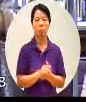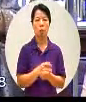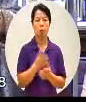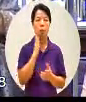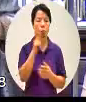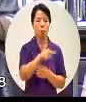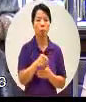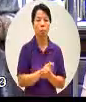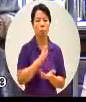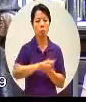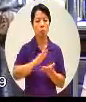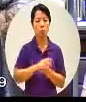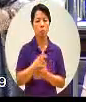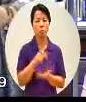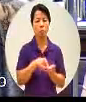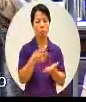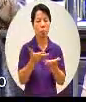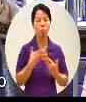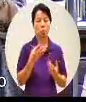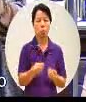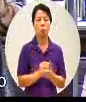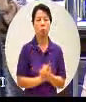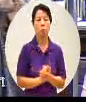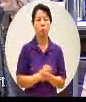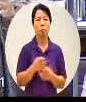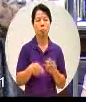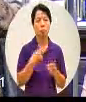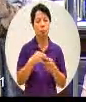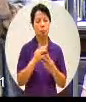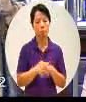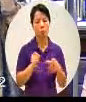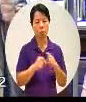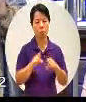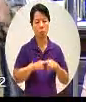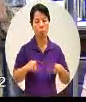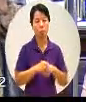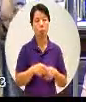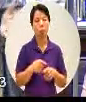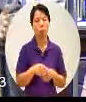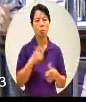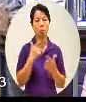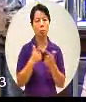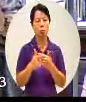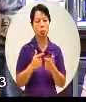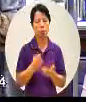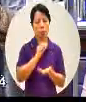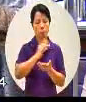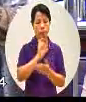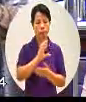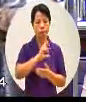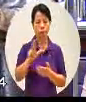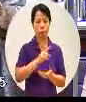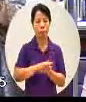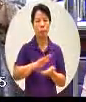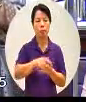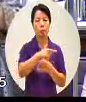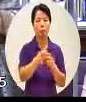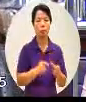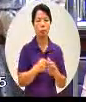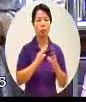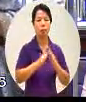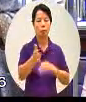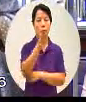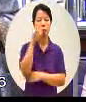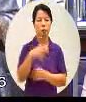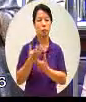无在条件征收，啊，应该用什么公平合理的方式来处理。就是说整个市政府用负